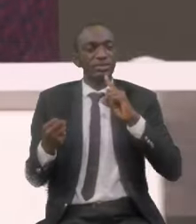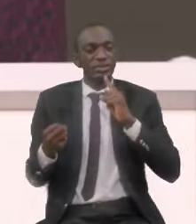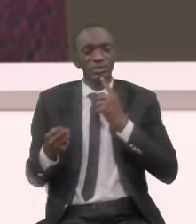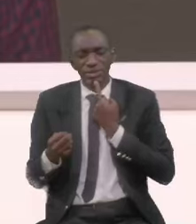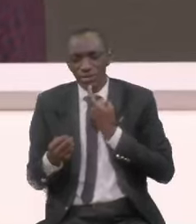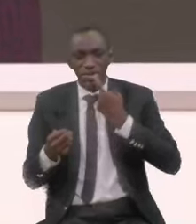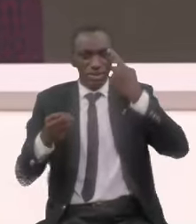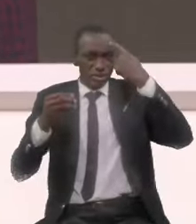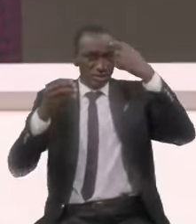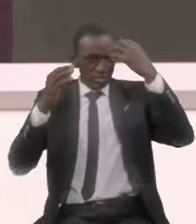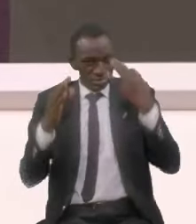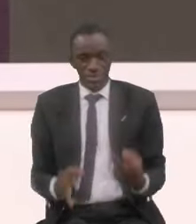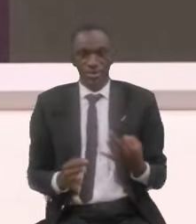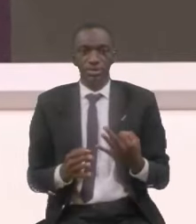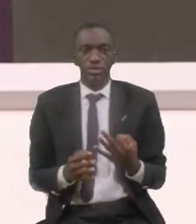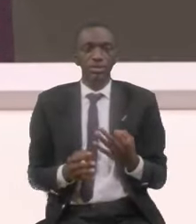Dans notre vie,